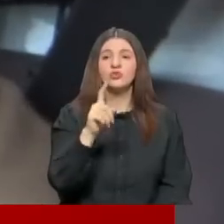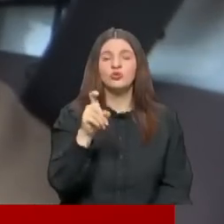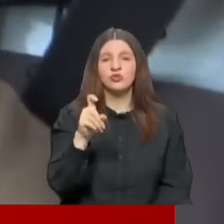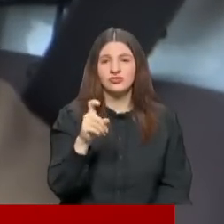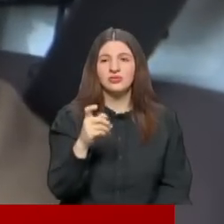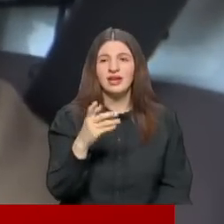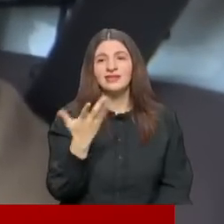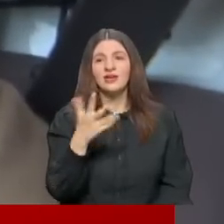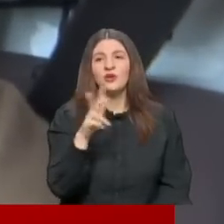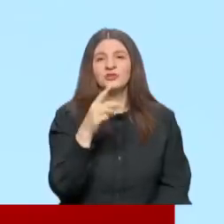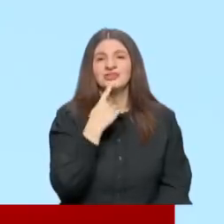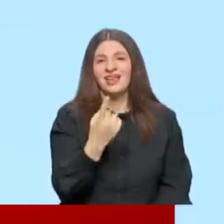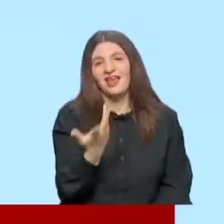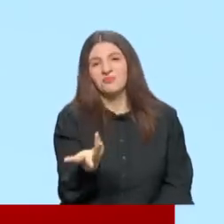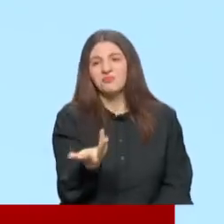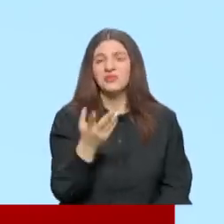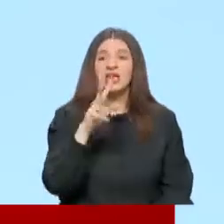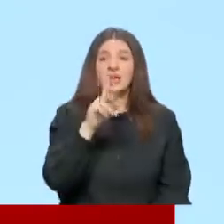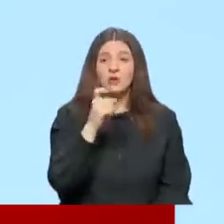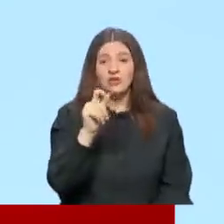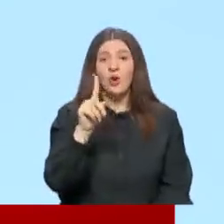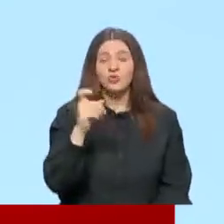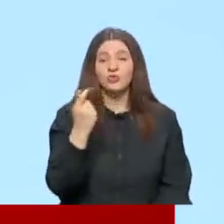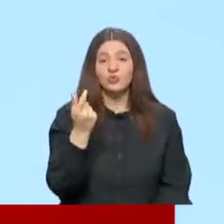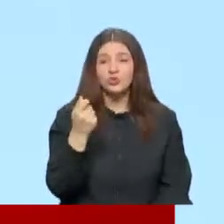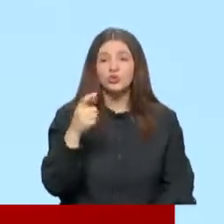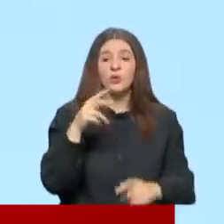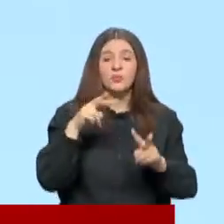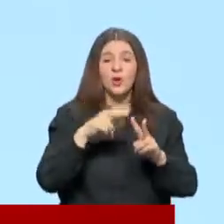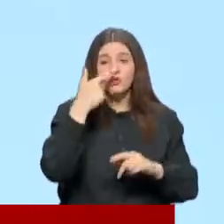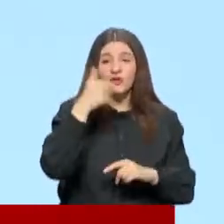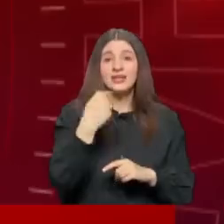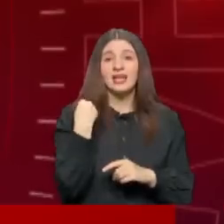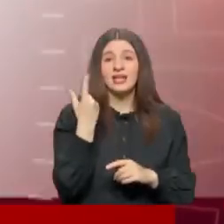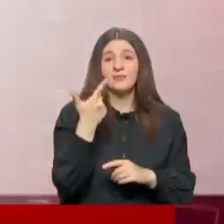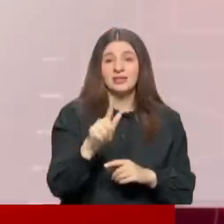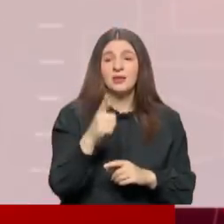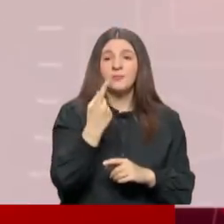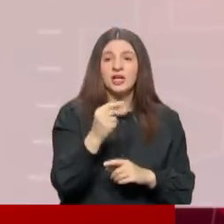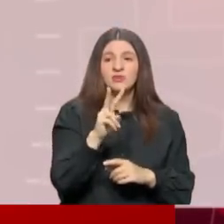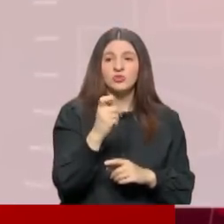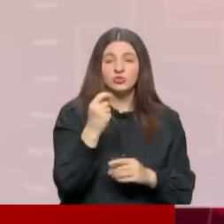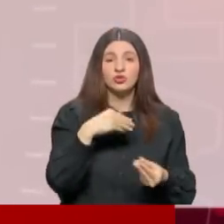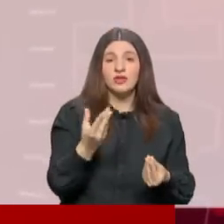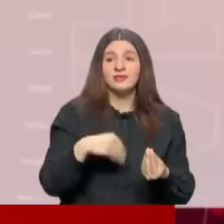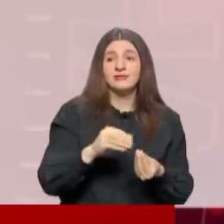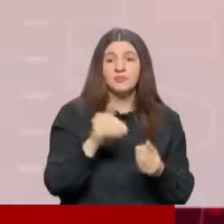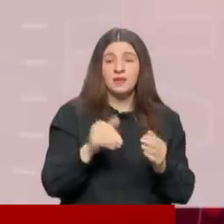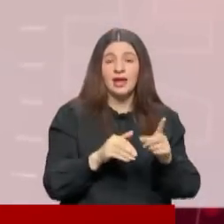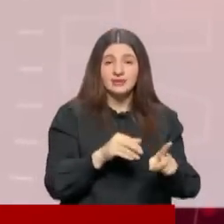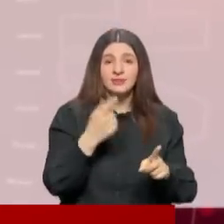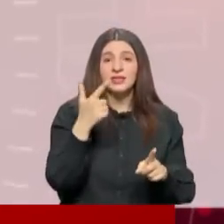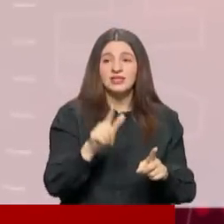19. Yani 30 lira. 29 lira 19 kuruş motorinin yeni litre fiyatı. 1 lira 29 kuruş daha zam